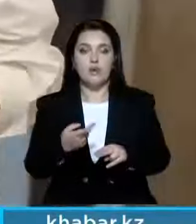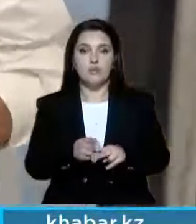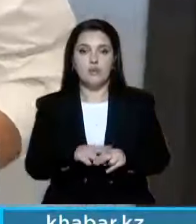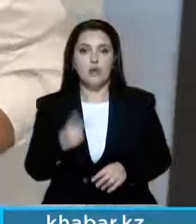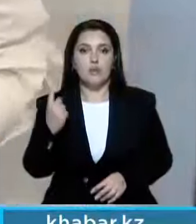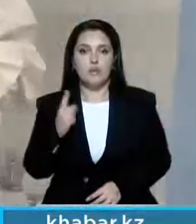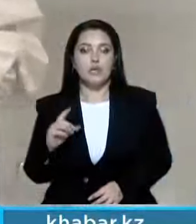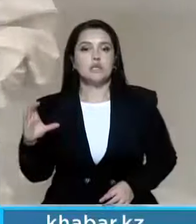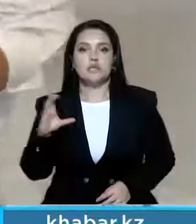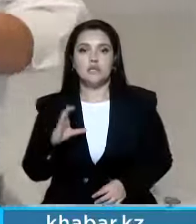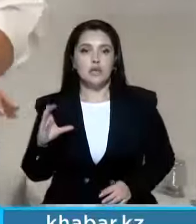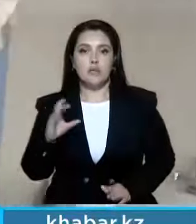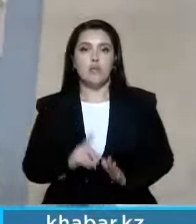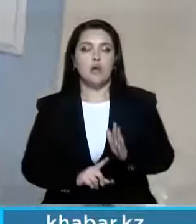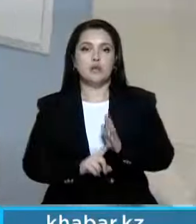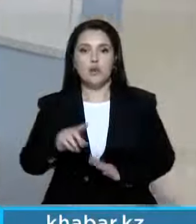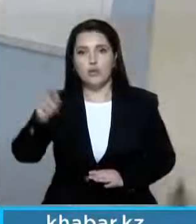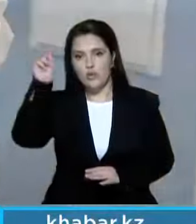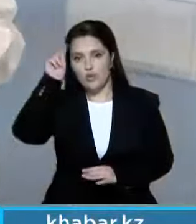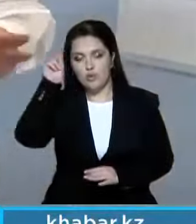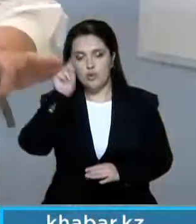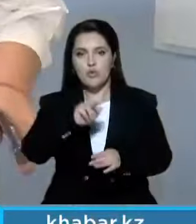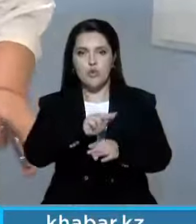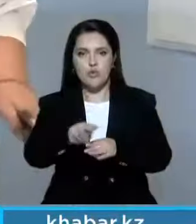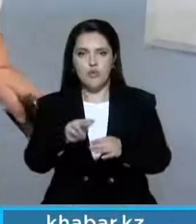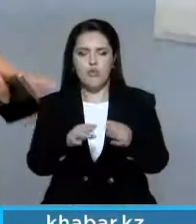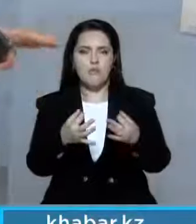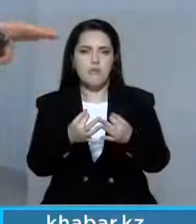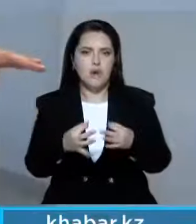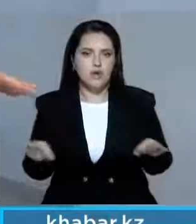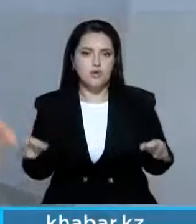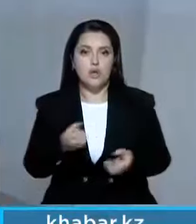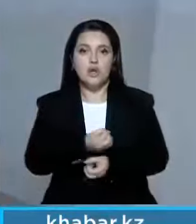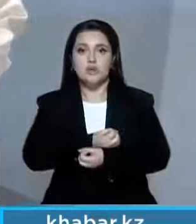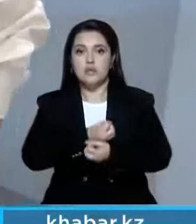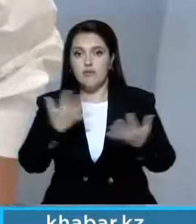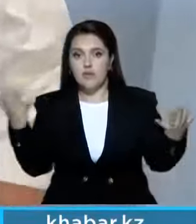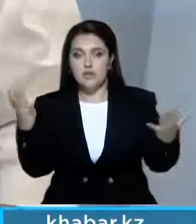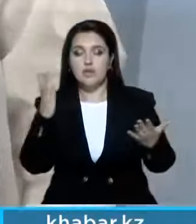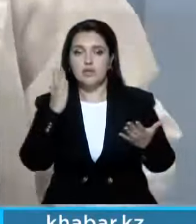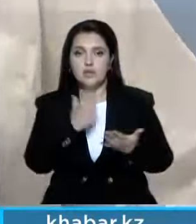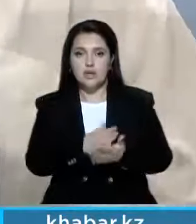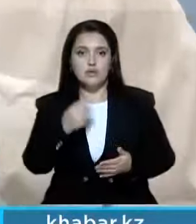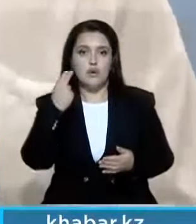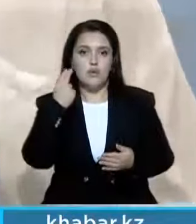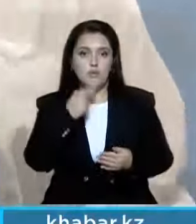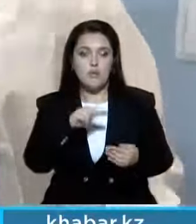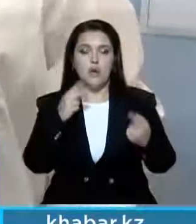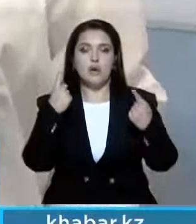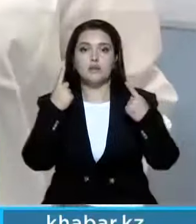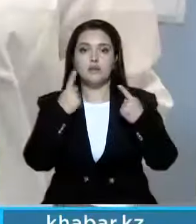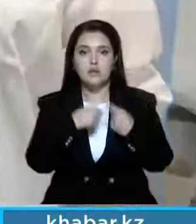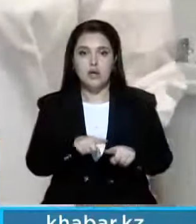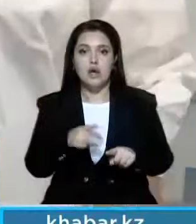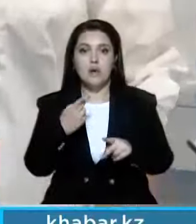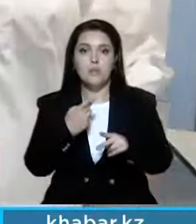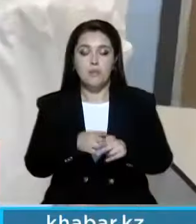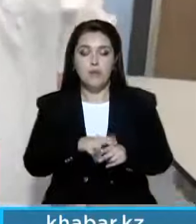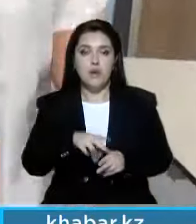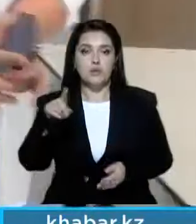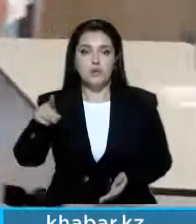1 сентября начнутся уроки. Просторные, светлые и оборудованы по последним требованиям. Это и современные